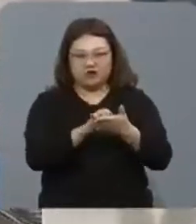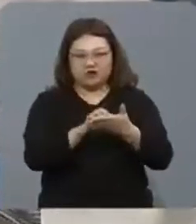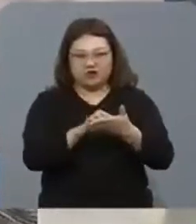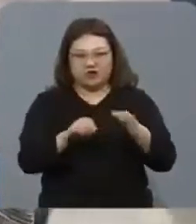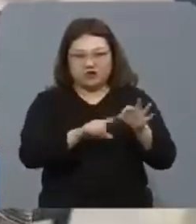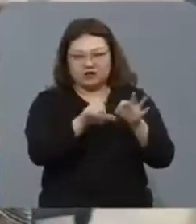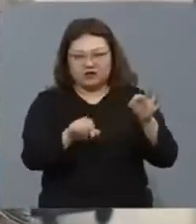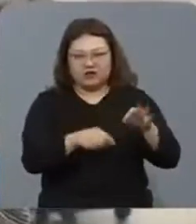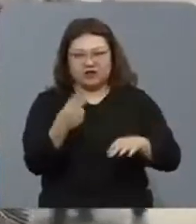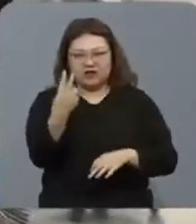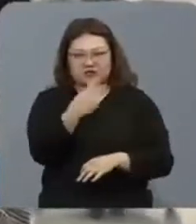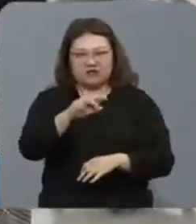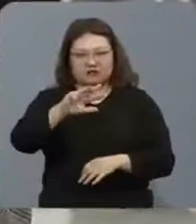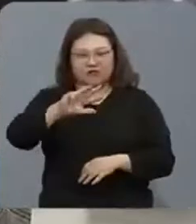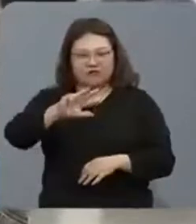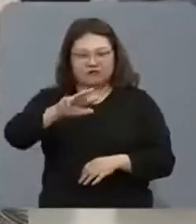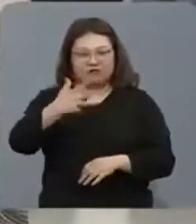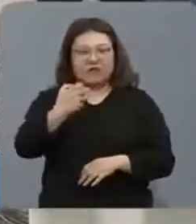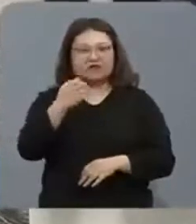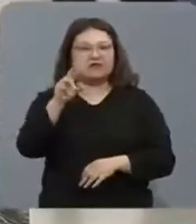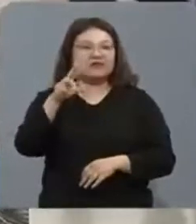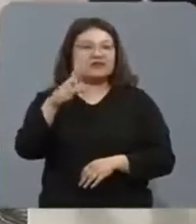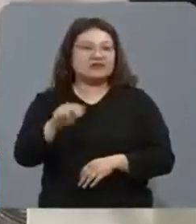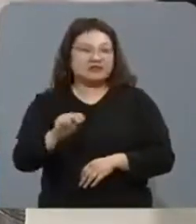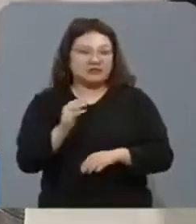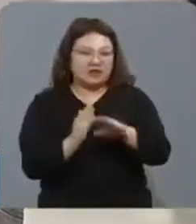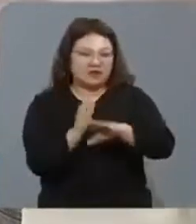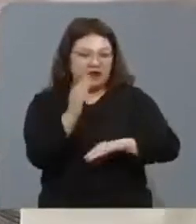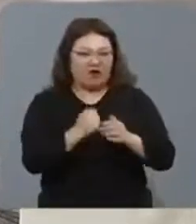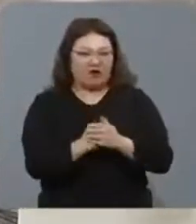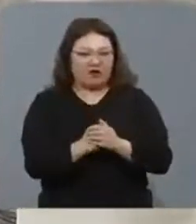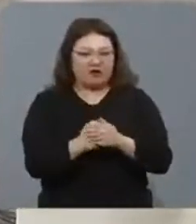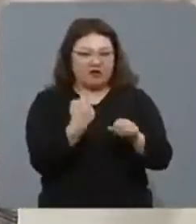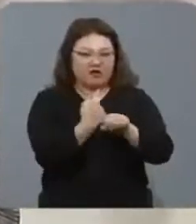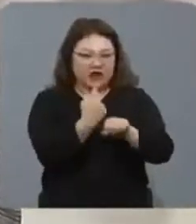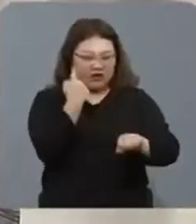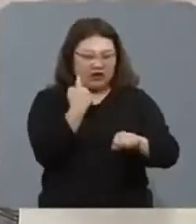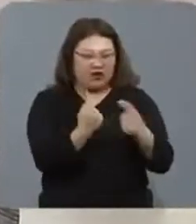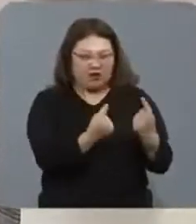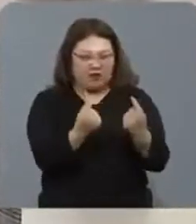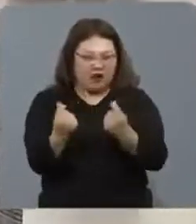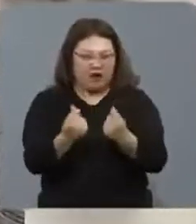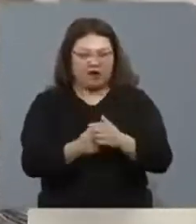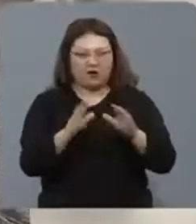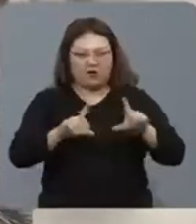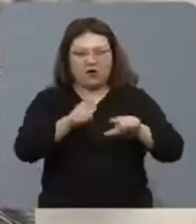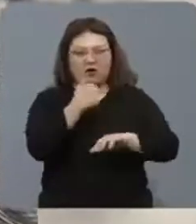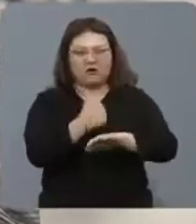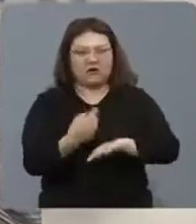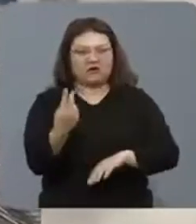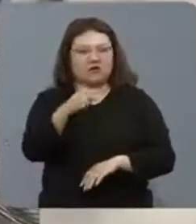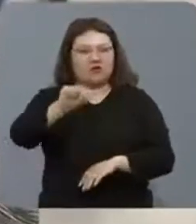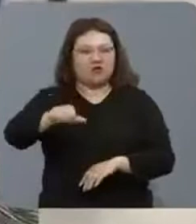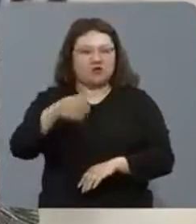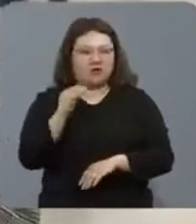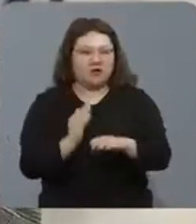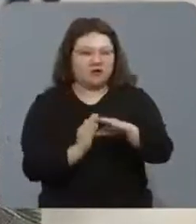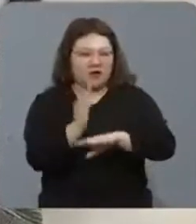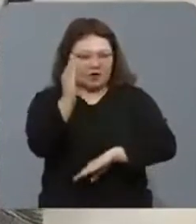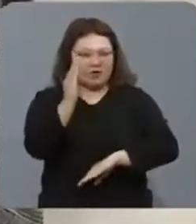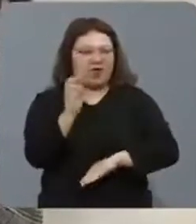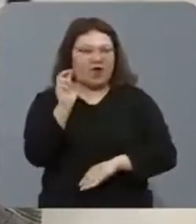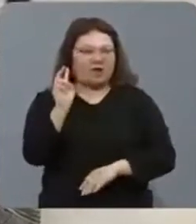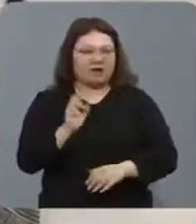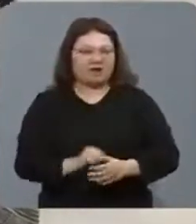지난달까지 2,087만여 명. 이미 지난 한 해 이용객 수와 맞먹는 수치로 올해 연말까지 2,500만 명 안팎을